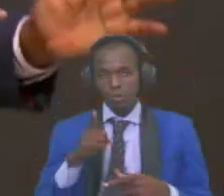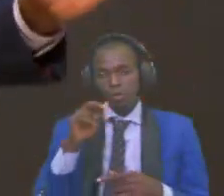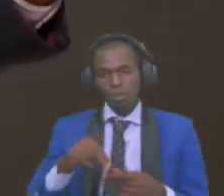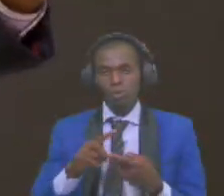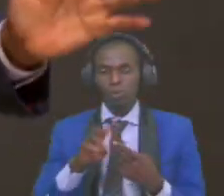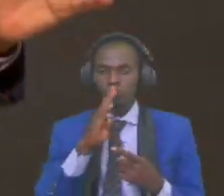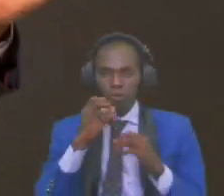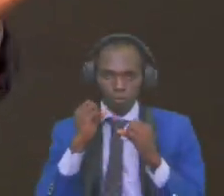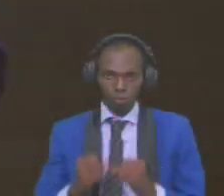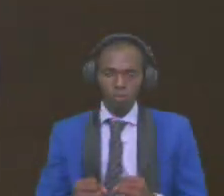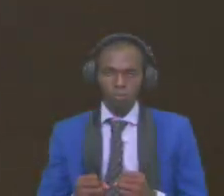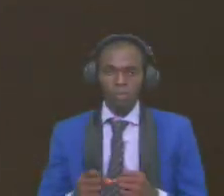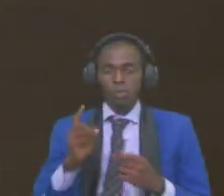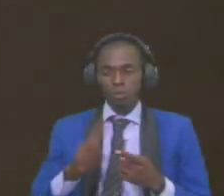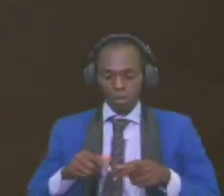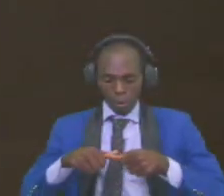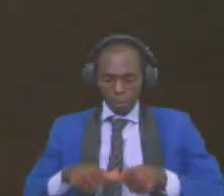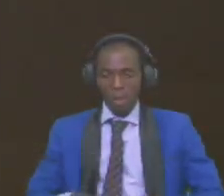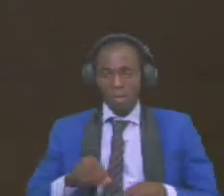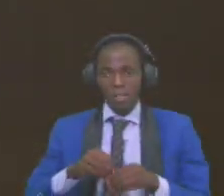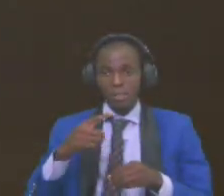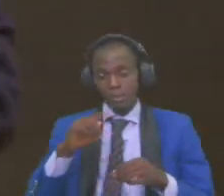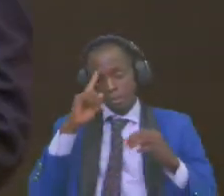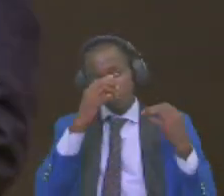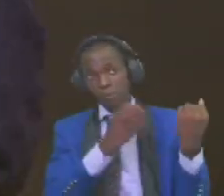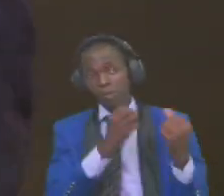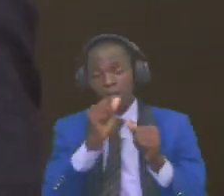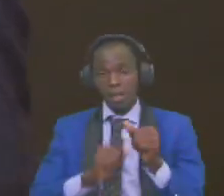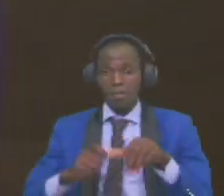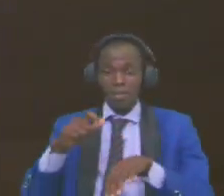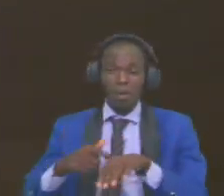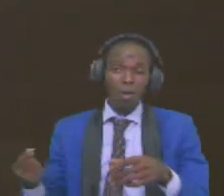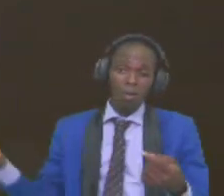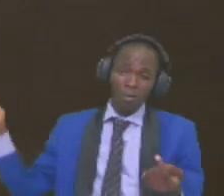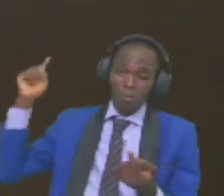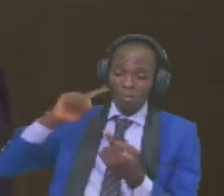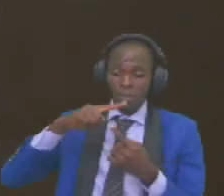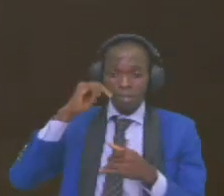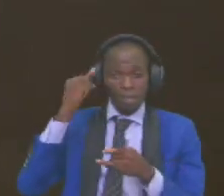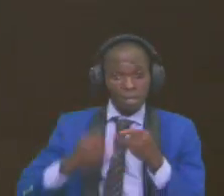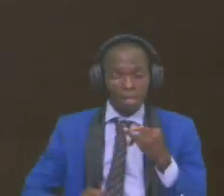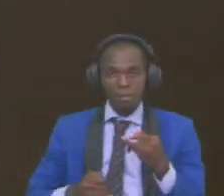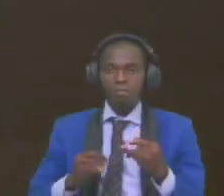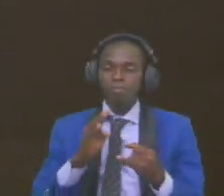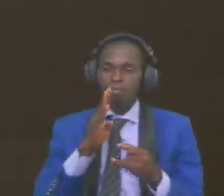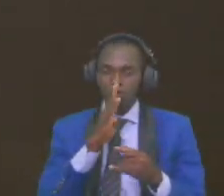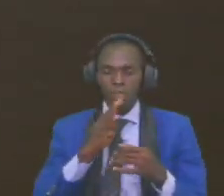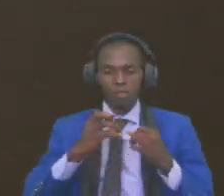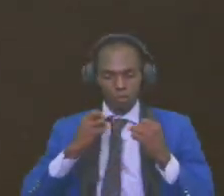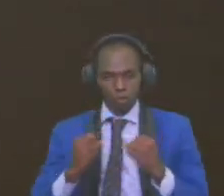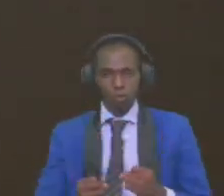fort pour devenir et de la fois à tout moment jusqu'à la fin alors soyez ferme